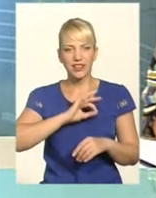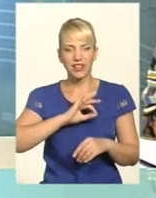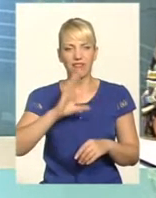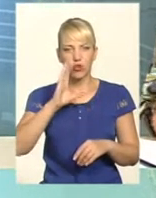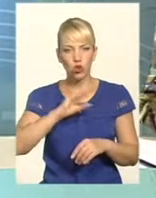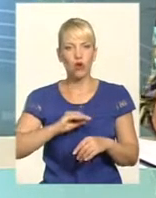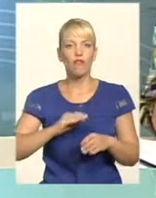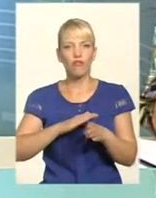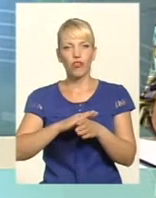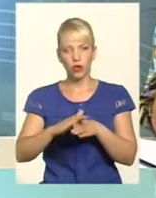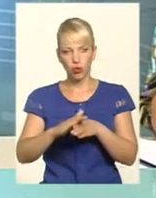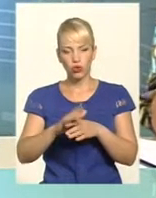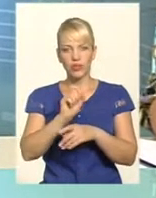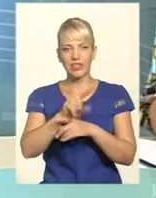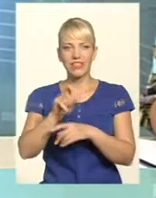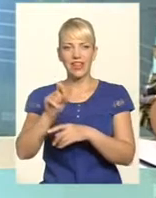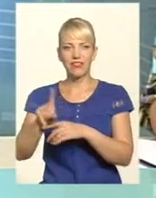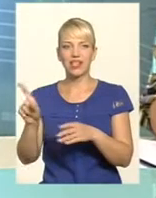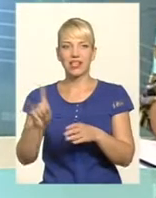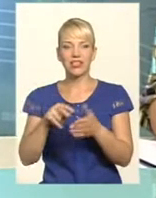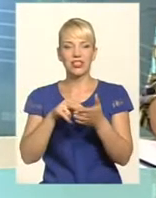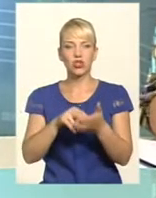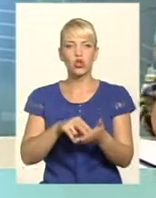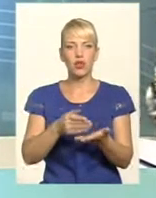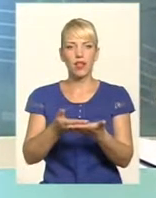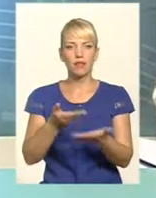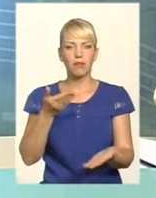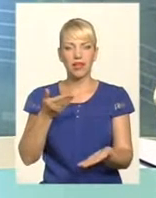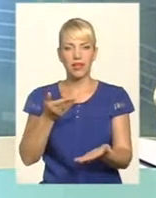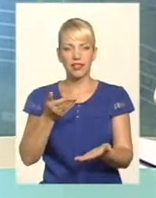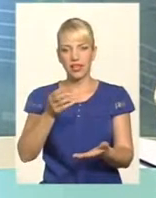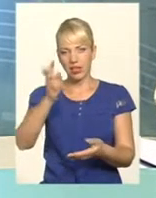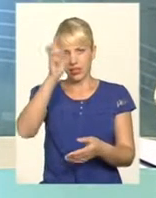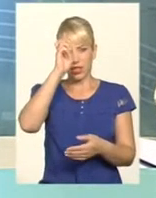які перед військовими ставить держава?